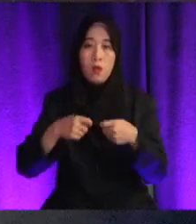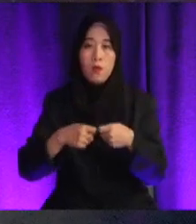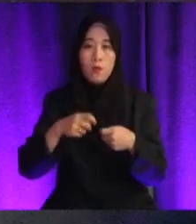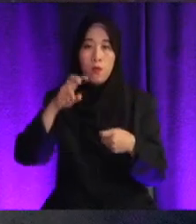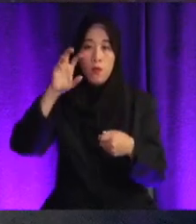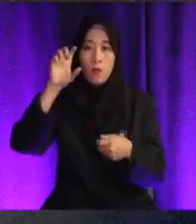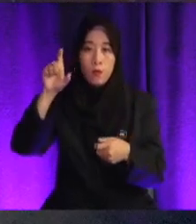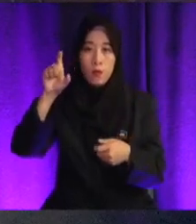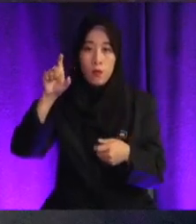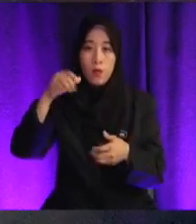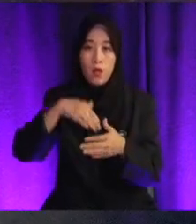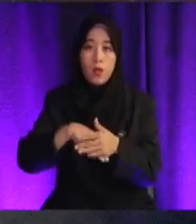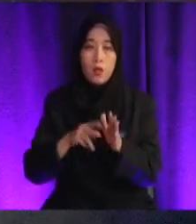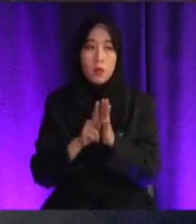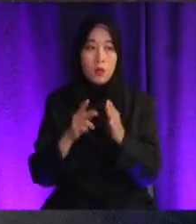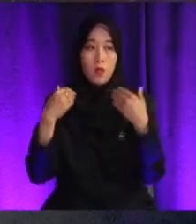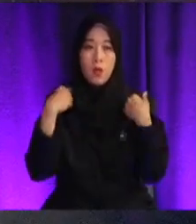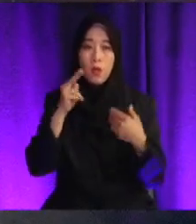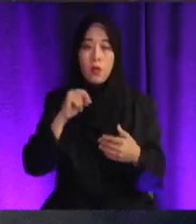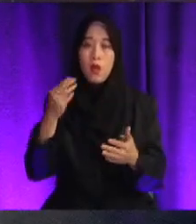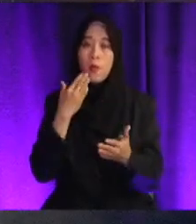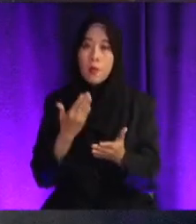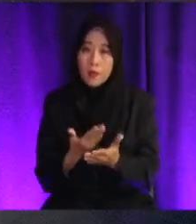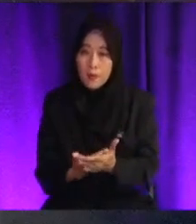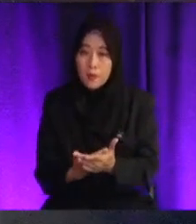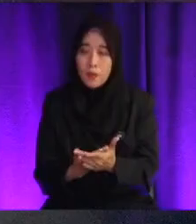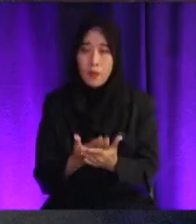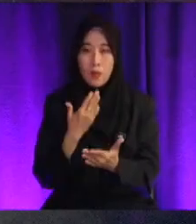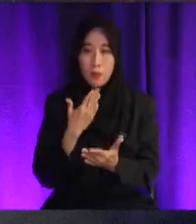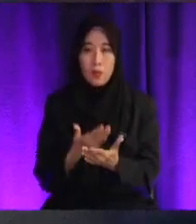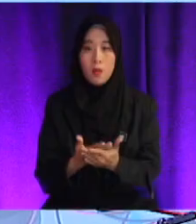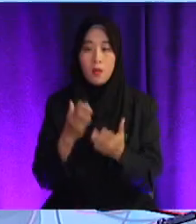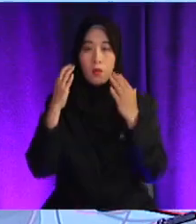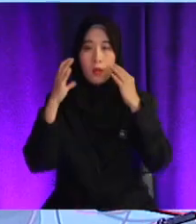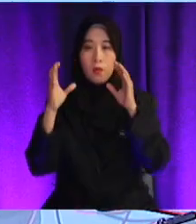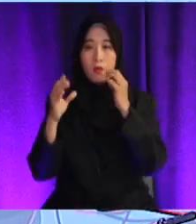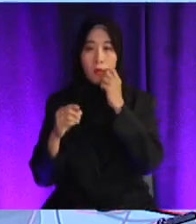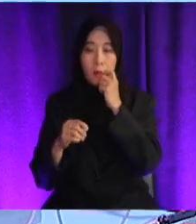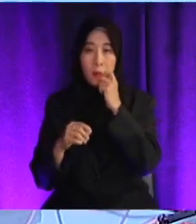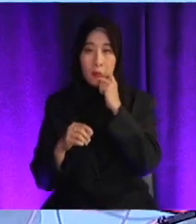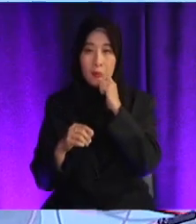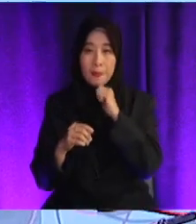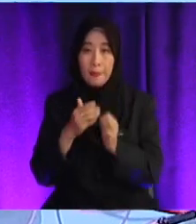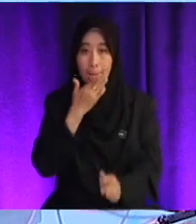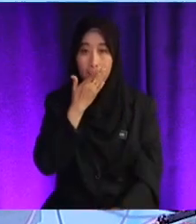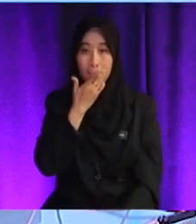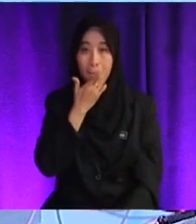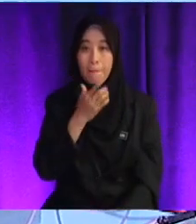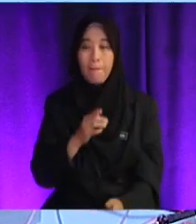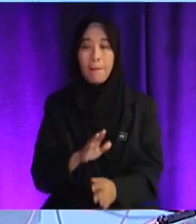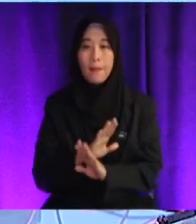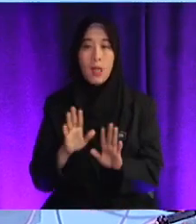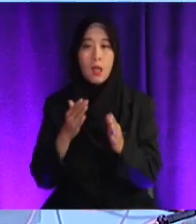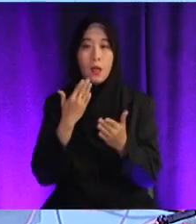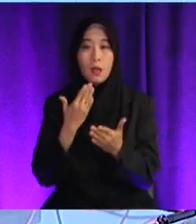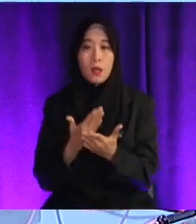tahu, 0 ohm maksudnya Baik, cikgu. baik. Ya. Akmal, kalau infinity macam mana Akmal? Oh, tak baik, cikgu. Sebab